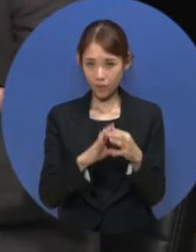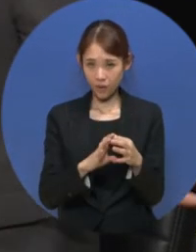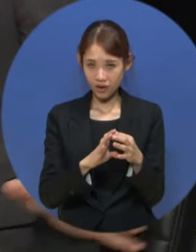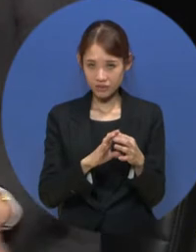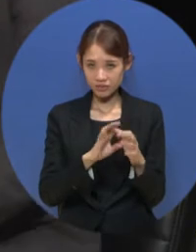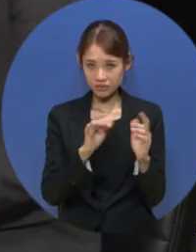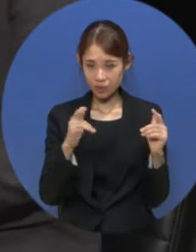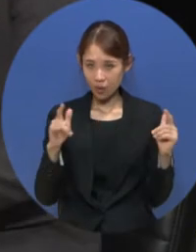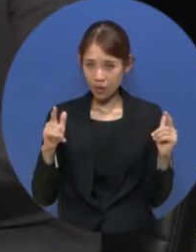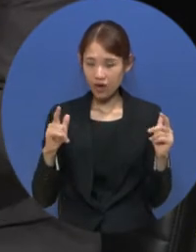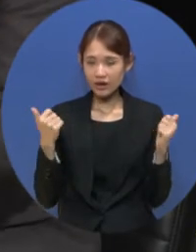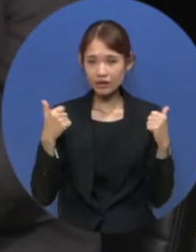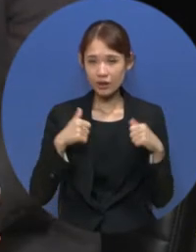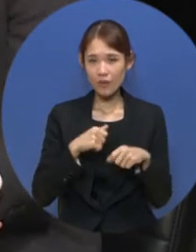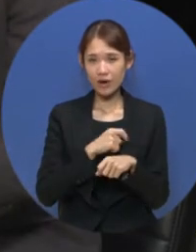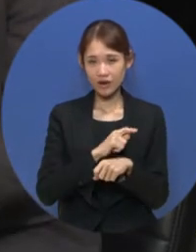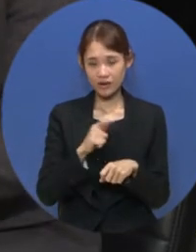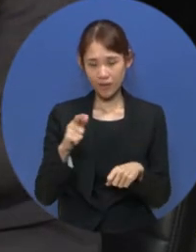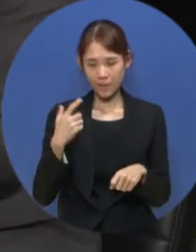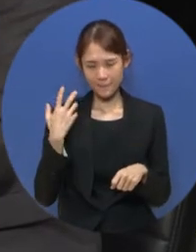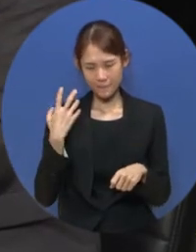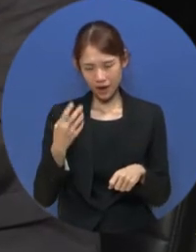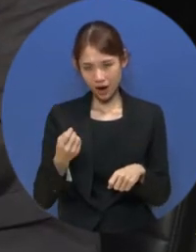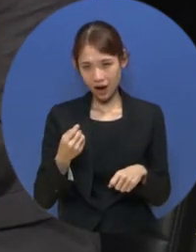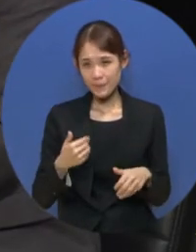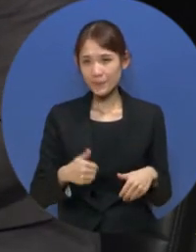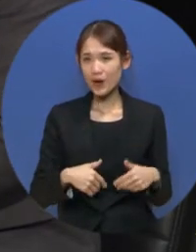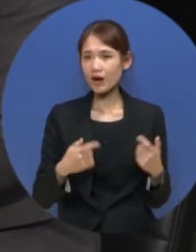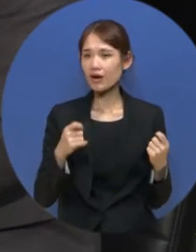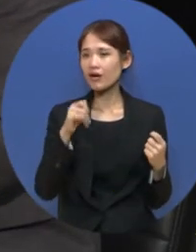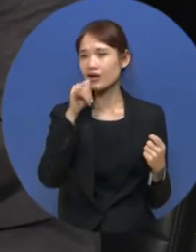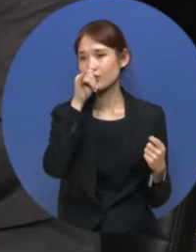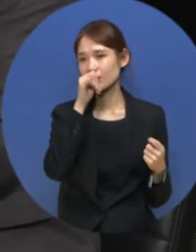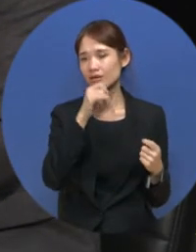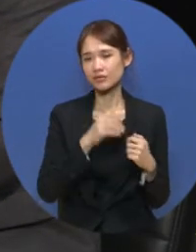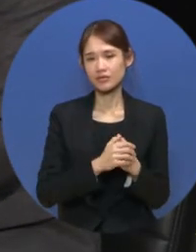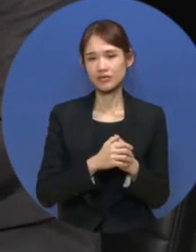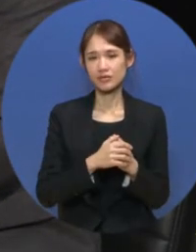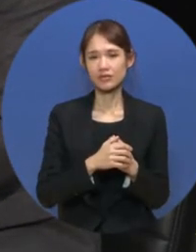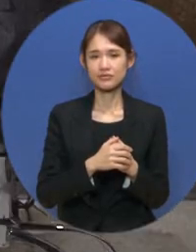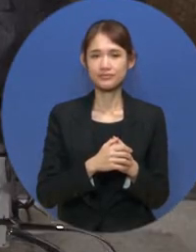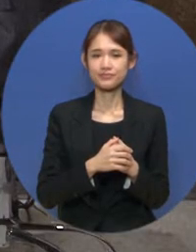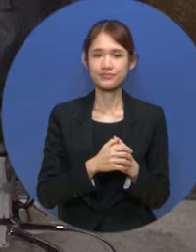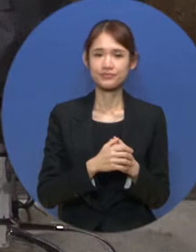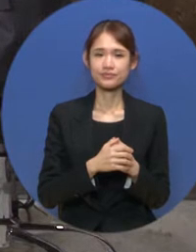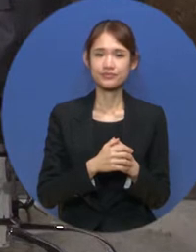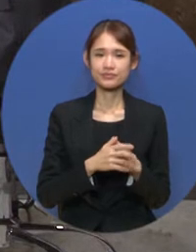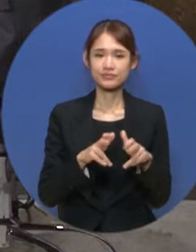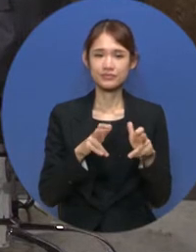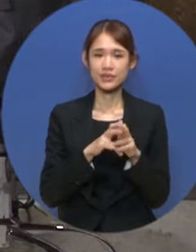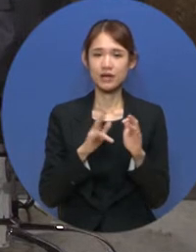가지 카테고리에 많은 다양한 그 욕구를 가진 소비자들을 충족을 해주고 있는데, 네. 이